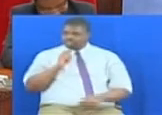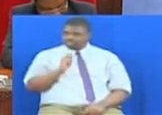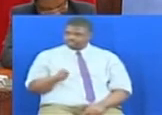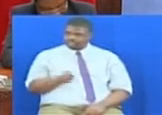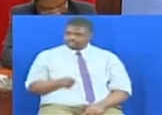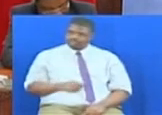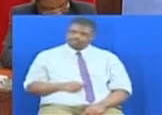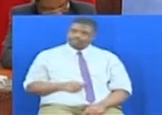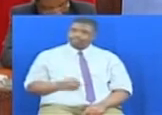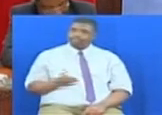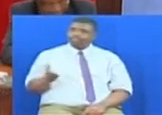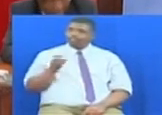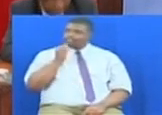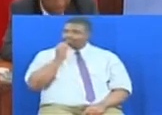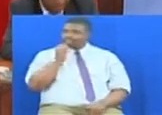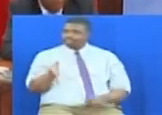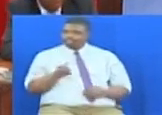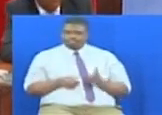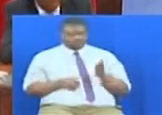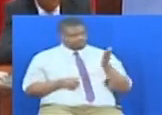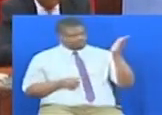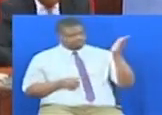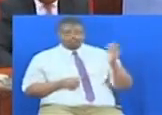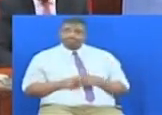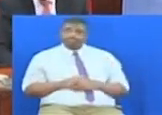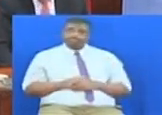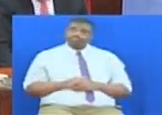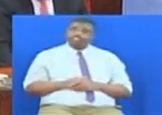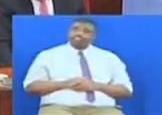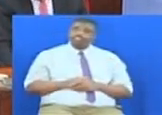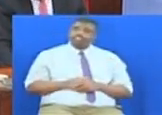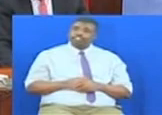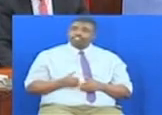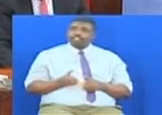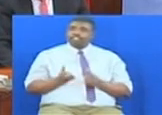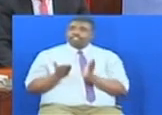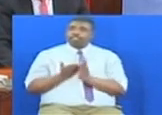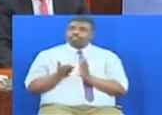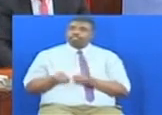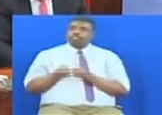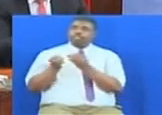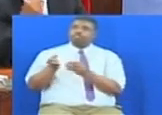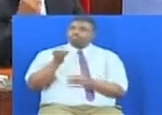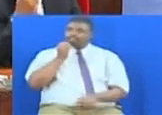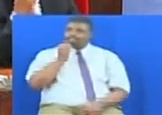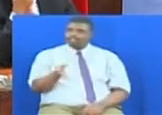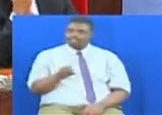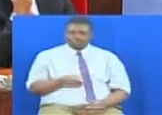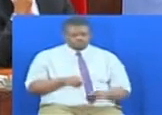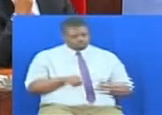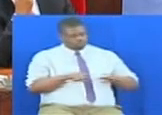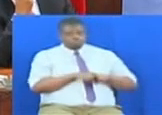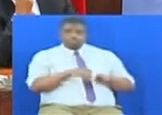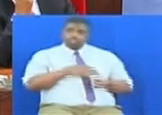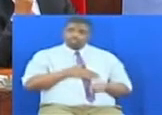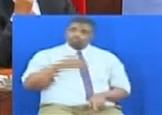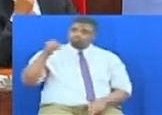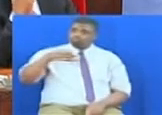Mheshimiwa Rijalikali, kuna taarifa kutoka Mheshimiwa Itara. Mheshimiwa Spika, naomba nimpe taarifa ndugu yangu